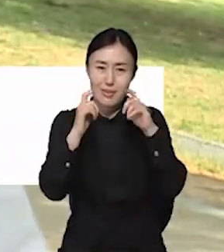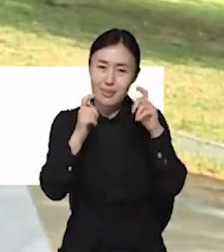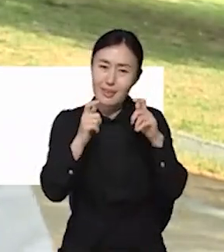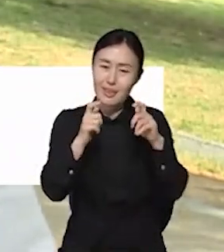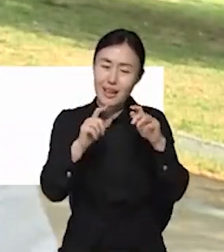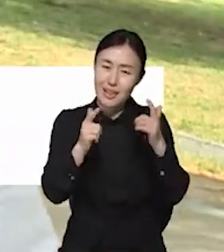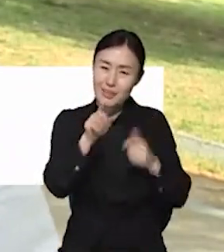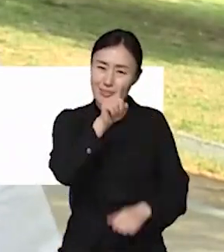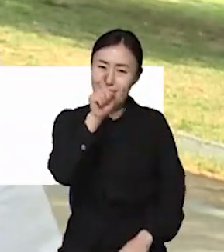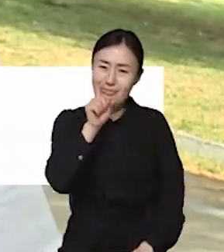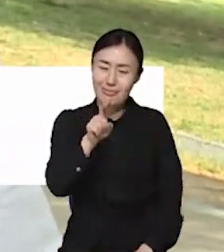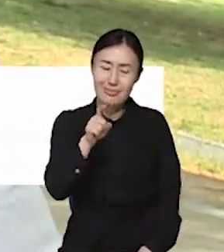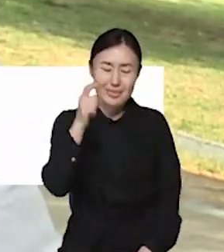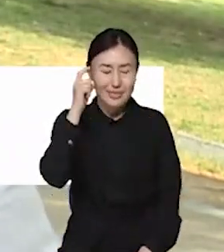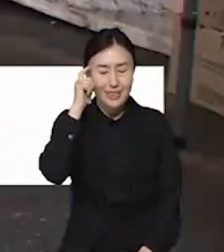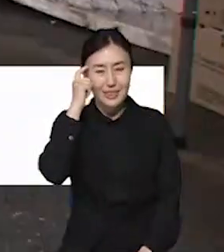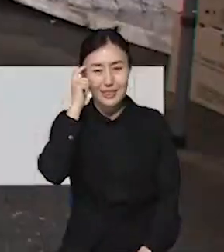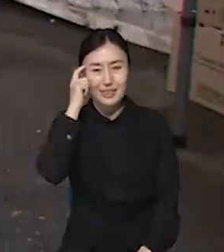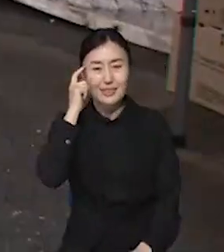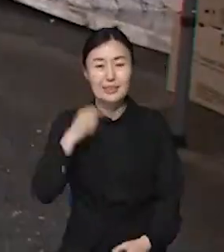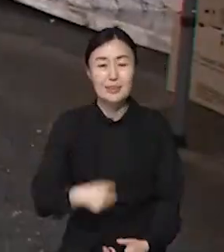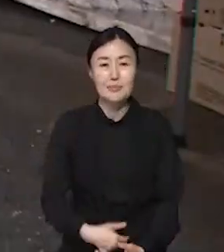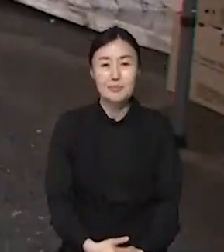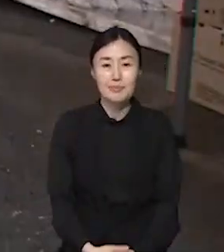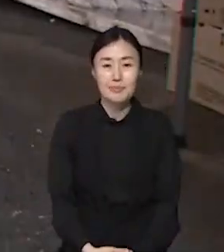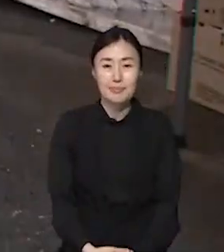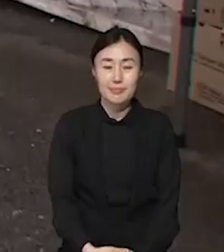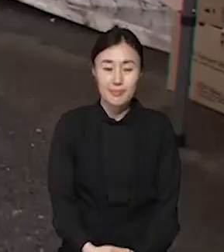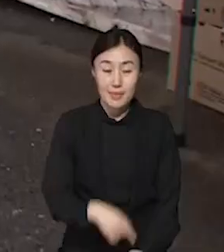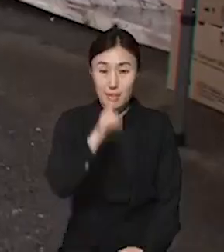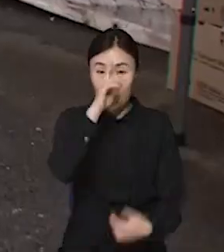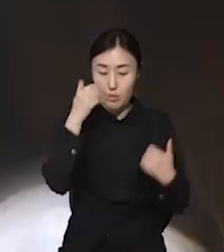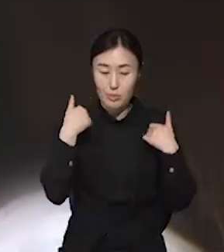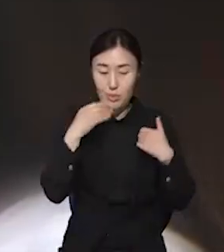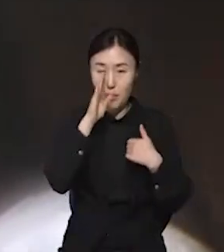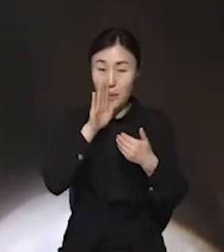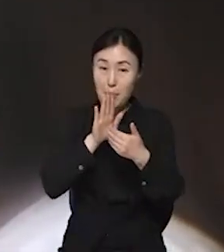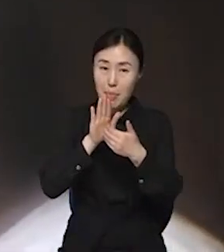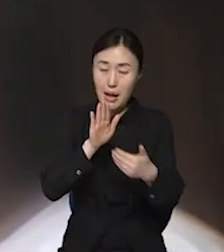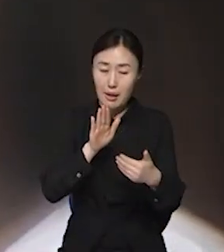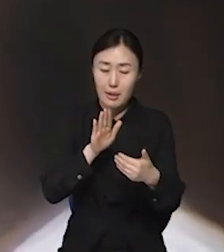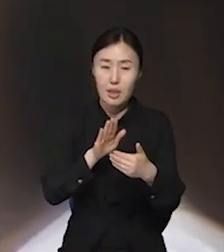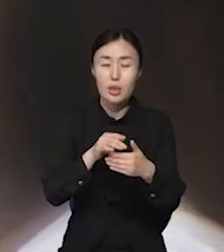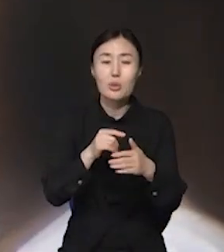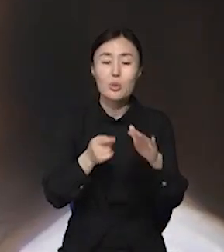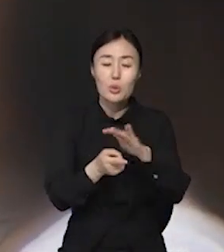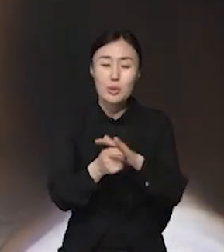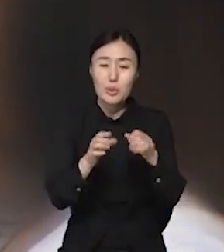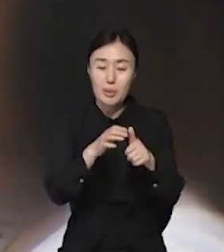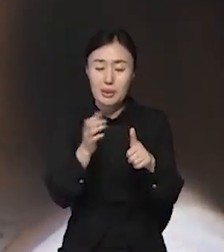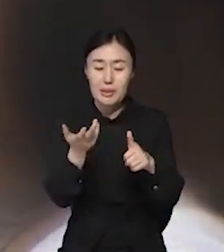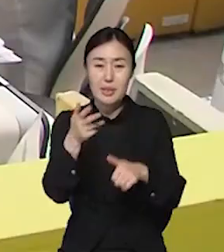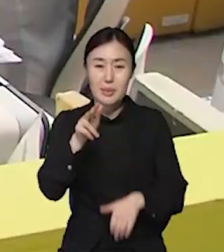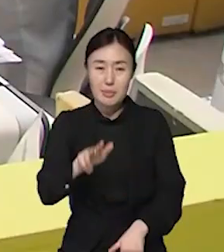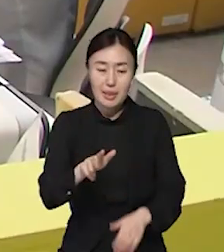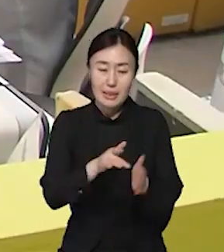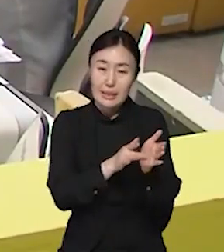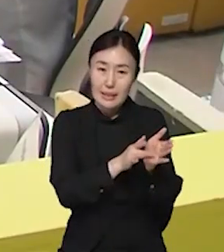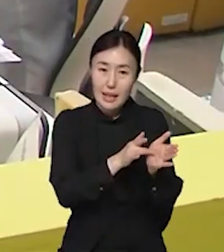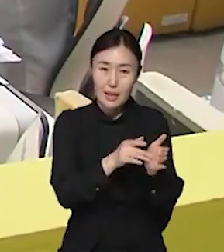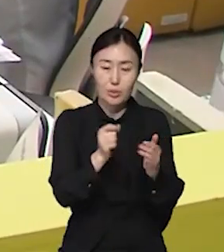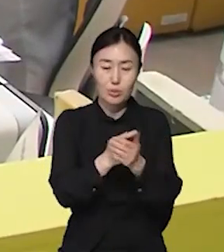거 아닌가 그런 생각이 듭니다. 정부는 방역 조치는 완화하더라도 치료제나 예방접종